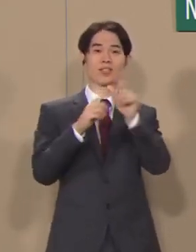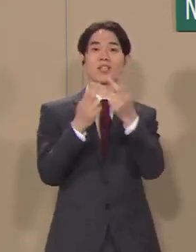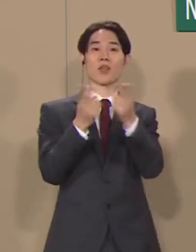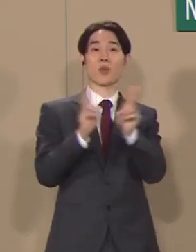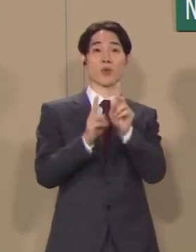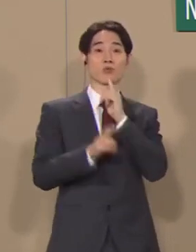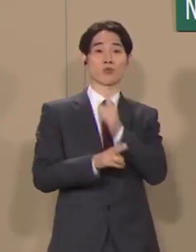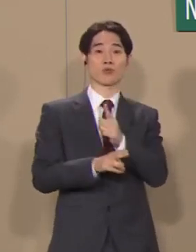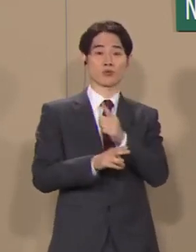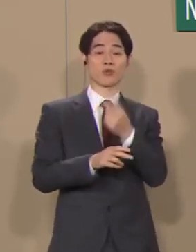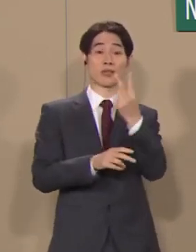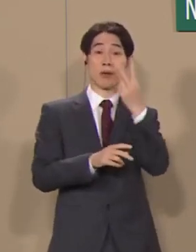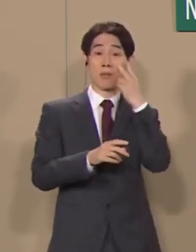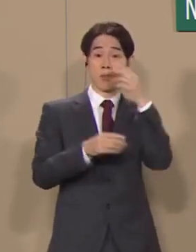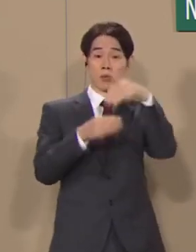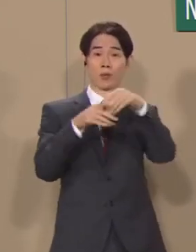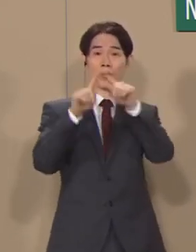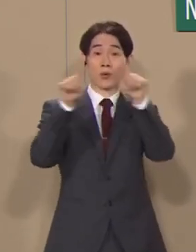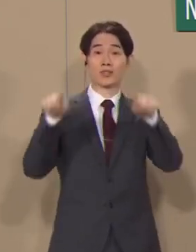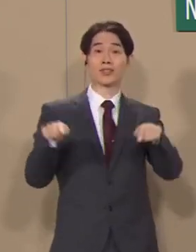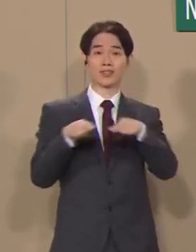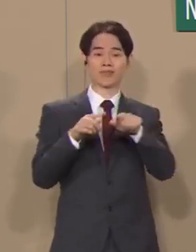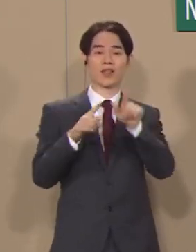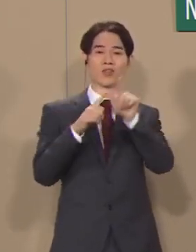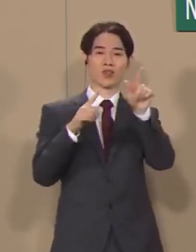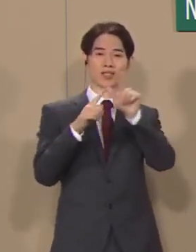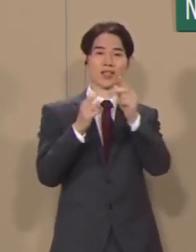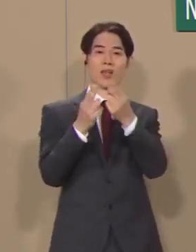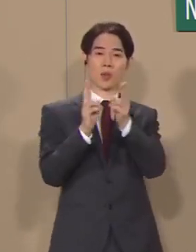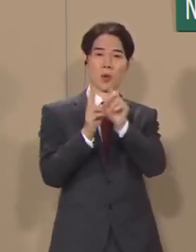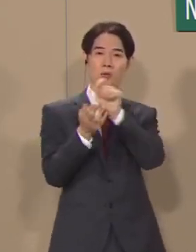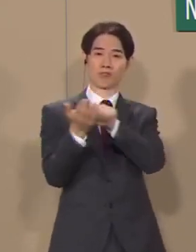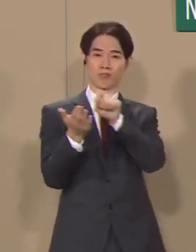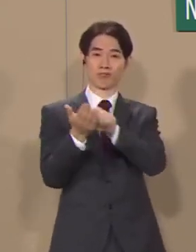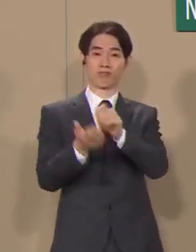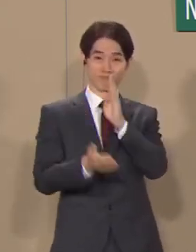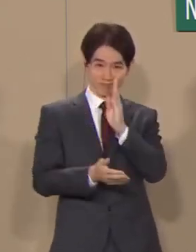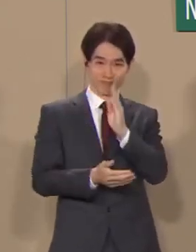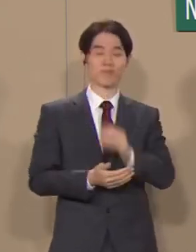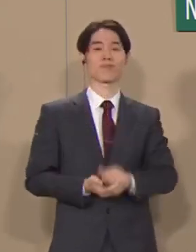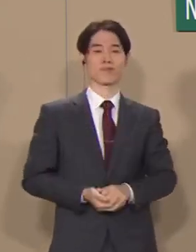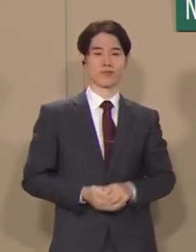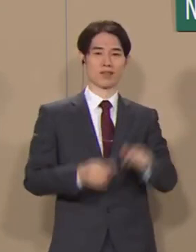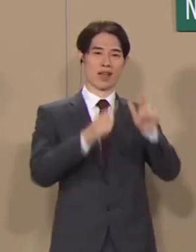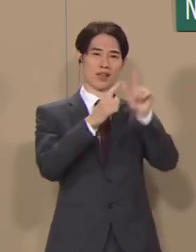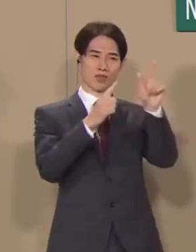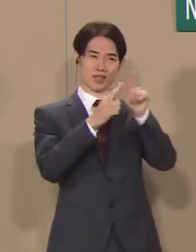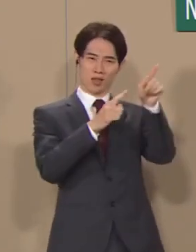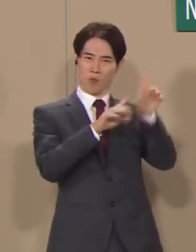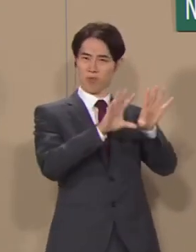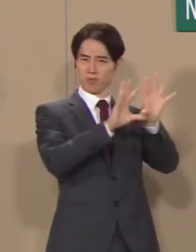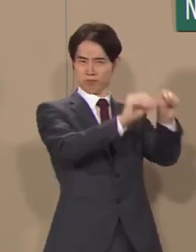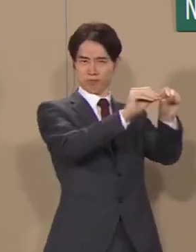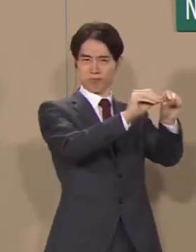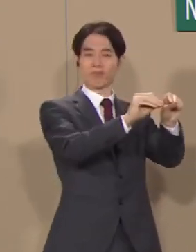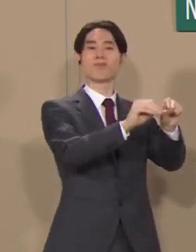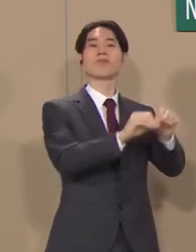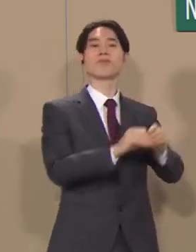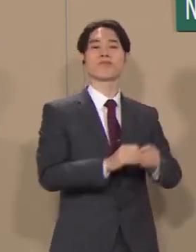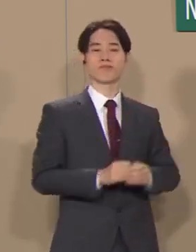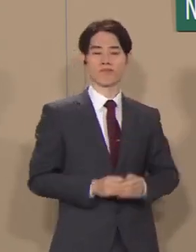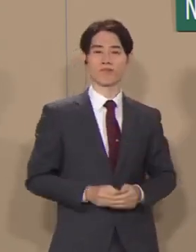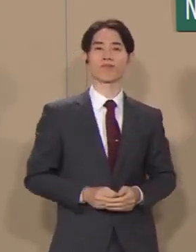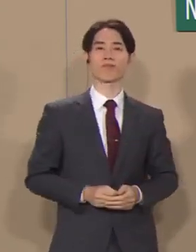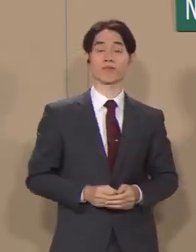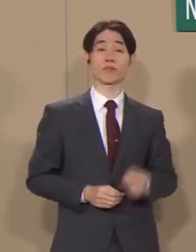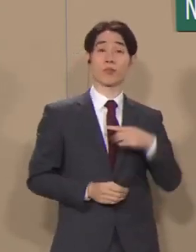ます二枚目の投票しにぜひnhk 等とおかきくださいnhk をピック worth